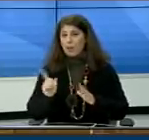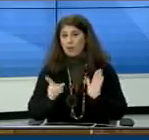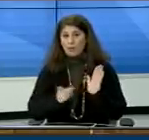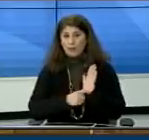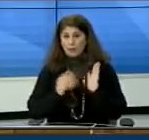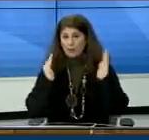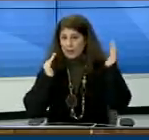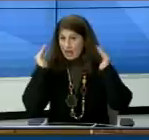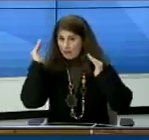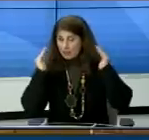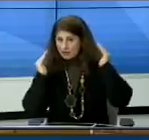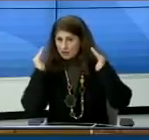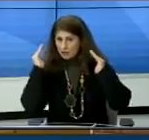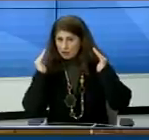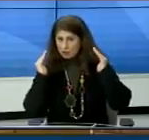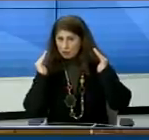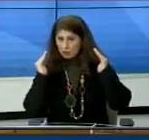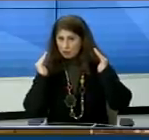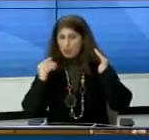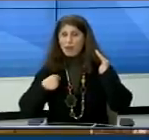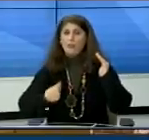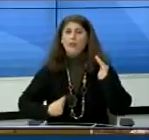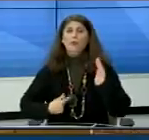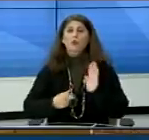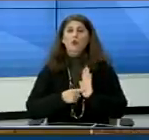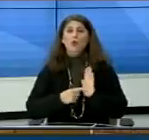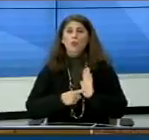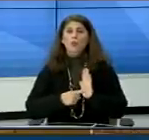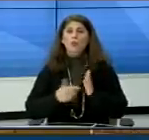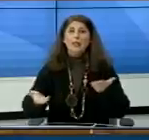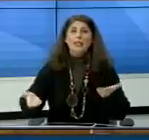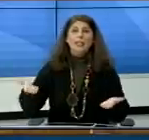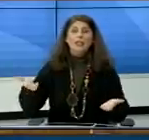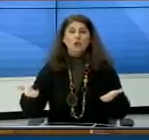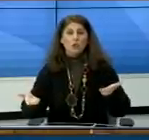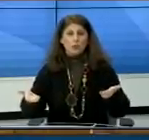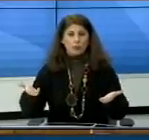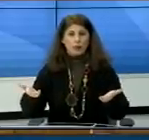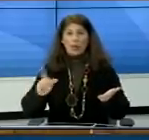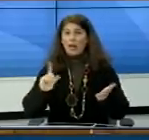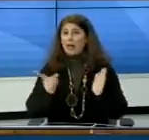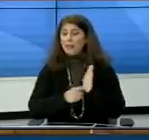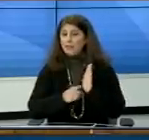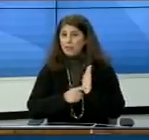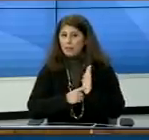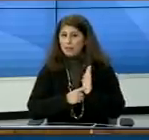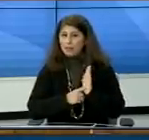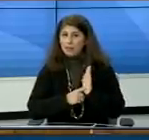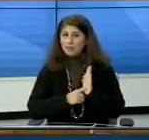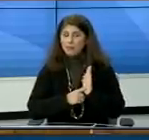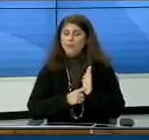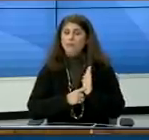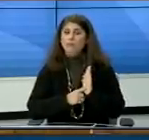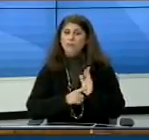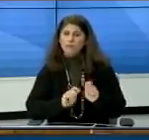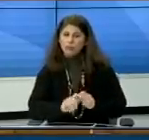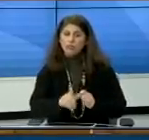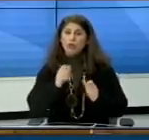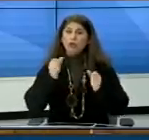να αμφισβητήσουν την δημοσιονομική ισορροπία. Δεν πρέπει δηλαδή να υπονομεύσουν το